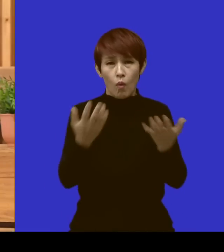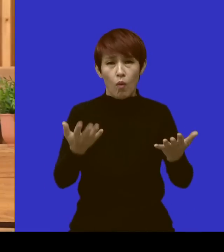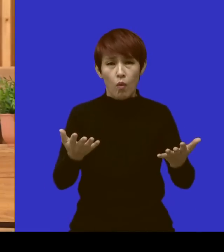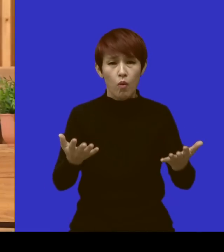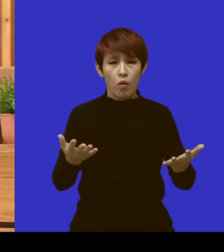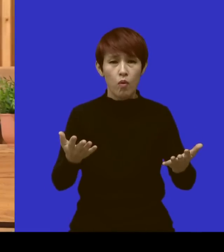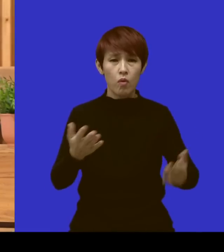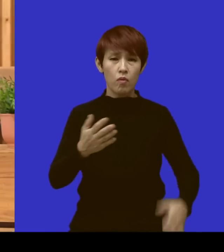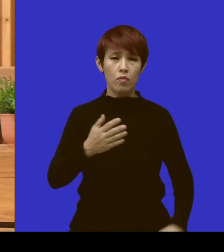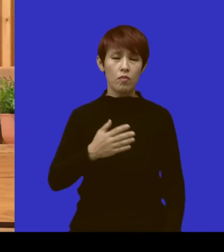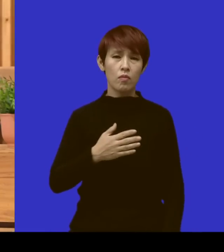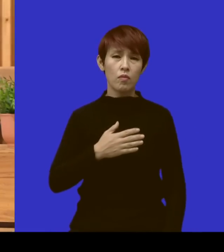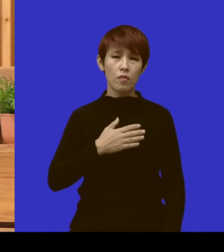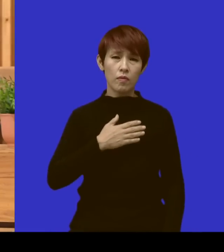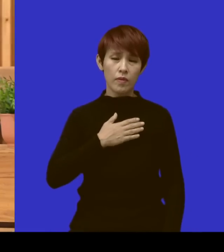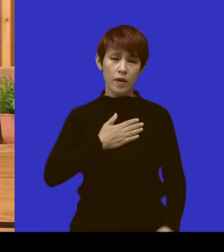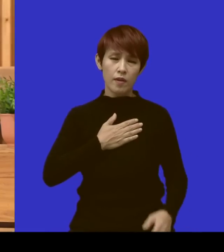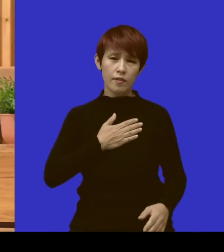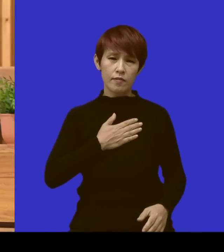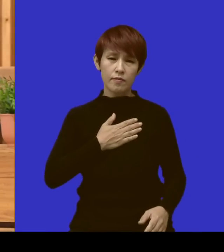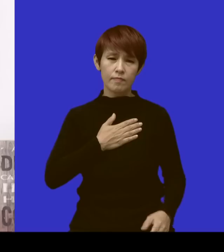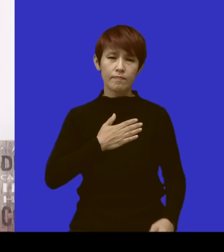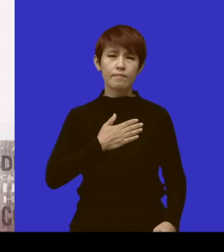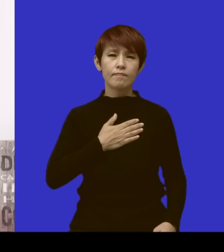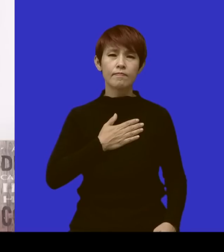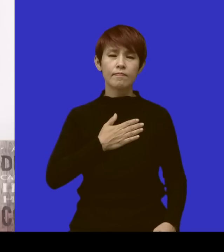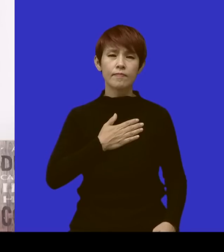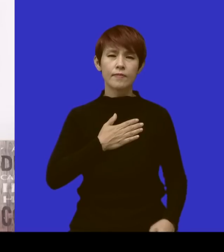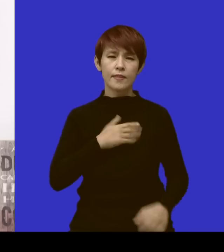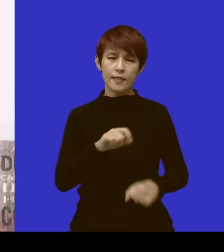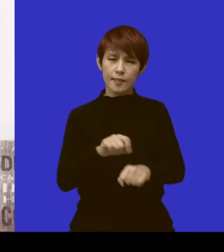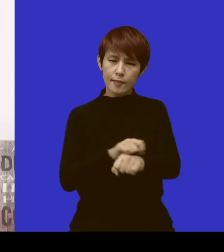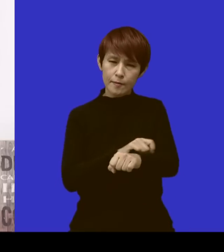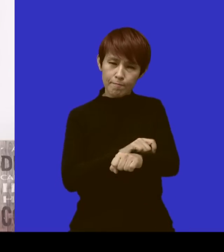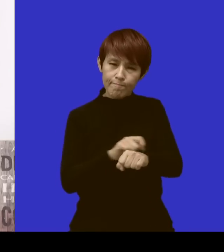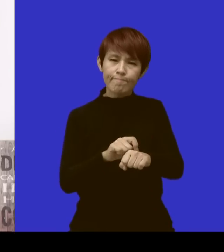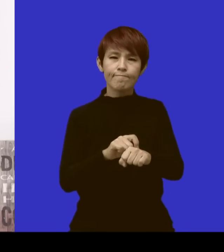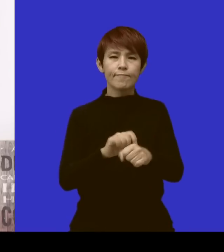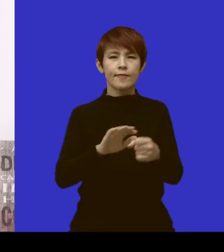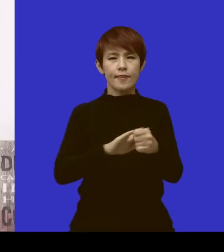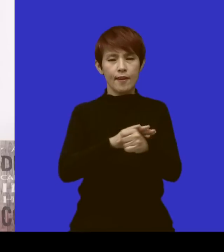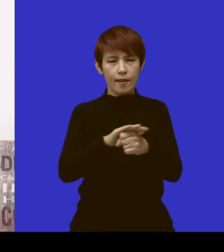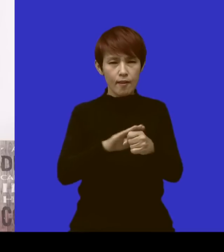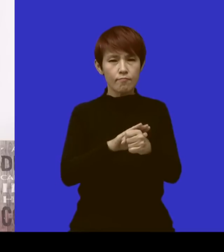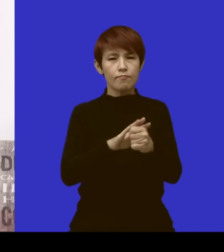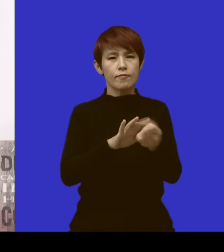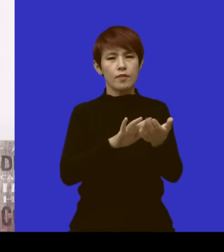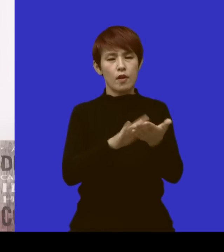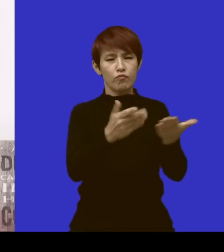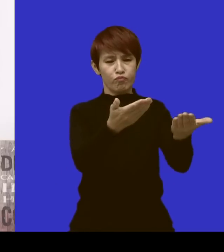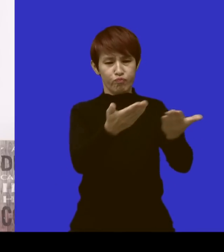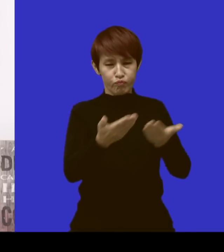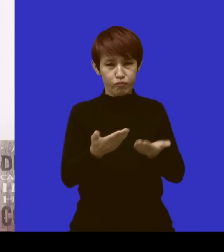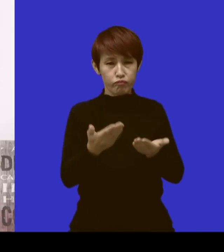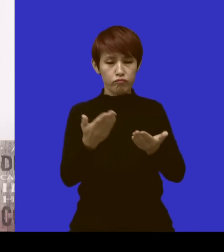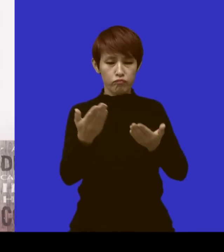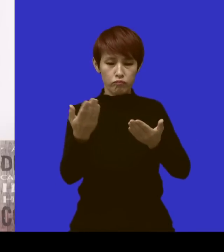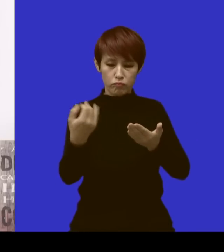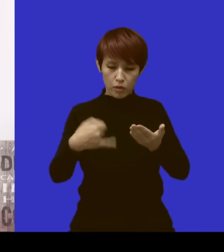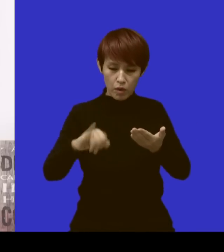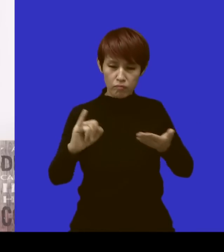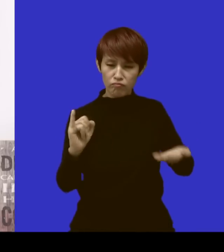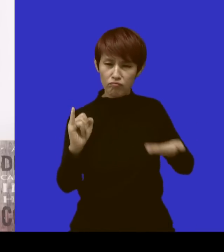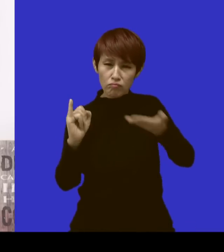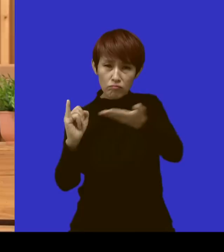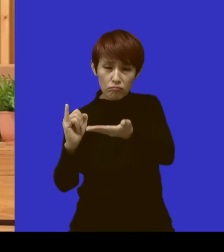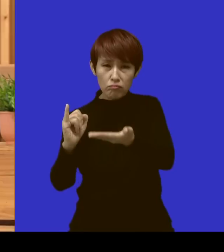그쵸. 나를 너무나 애정을 가지고 특별한 애정을 가지고 약을 지어주셨는데 그 약에 문제가 있었다는 것을 스스로 발견을 하셨을